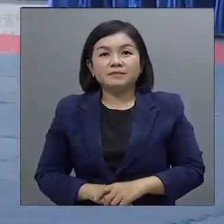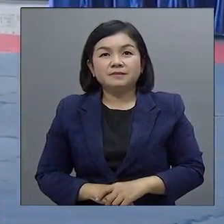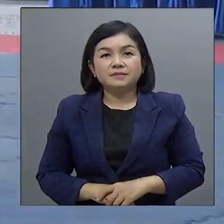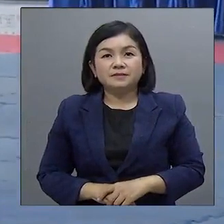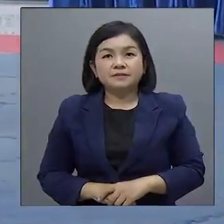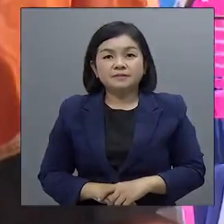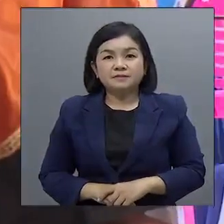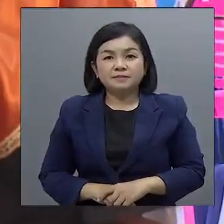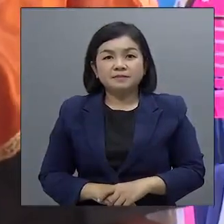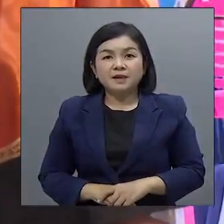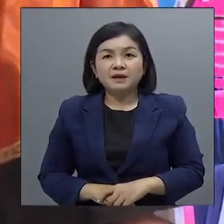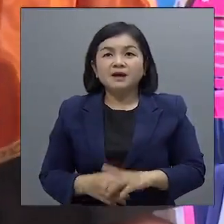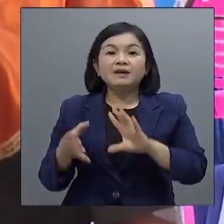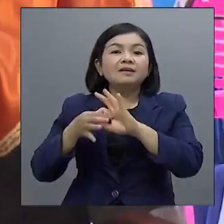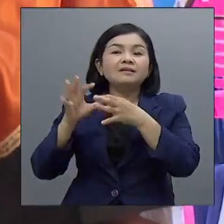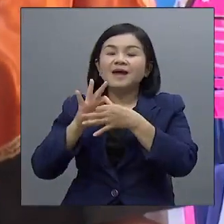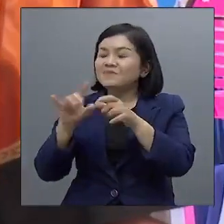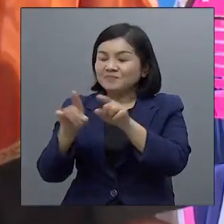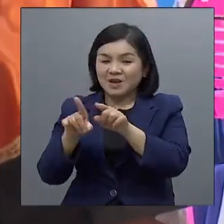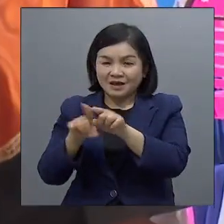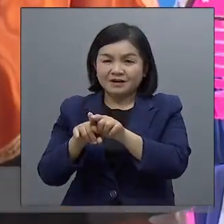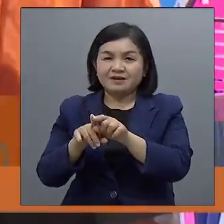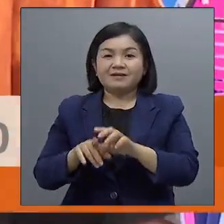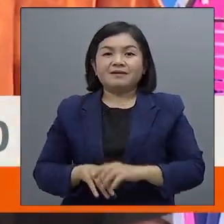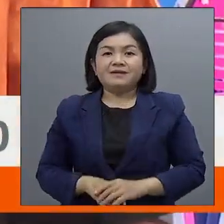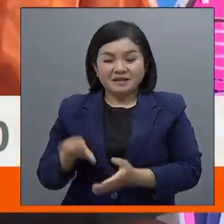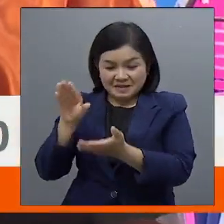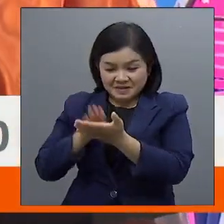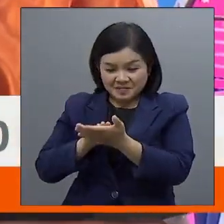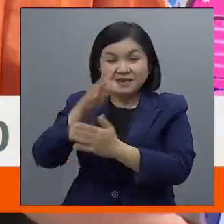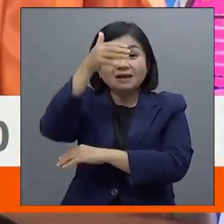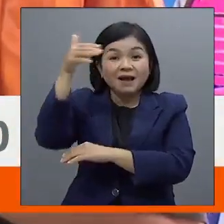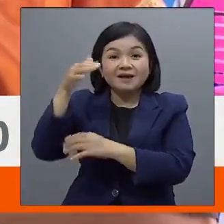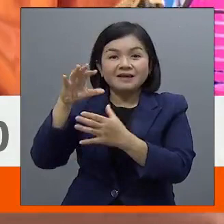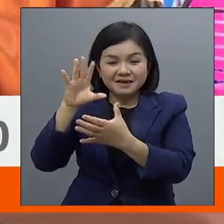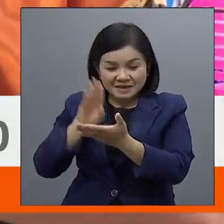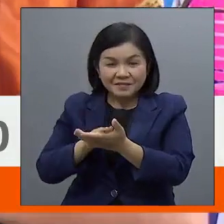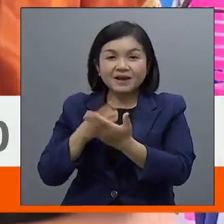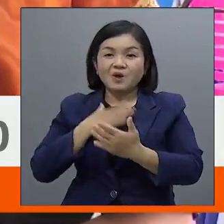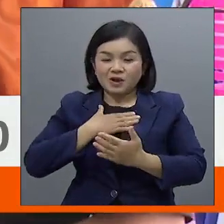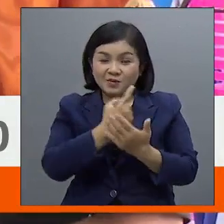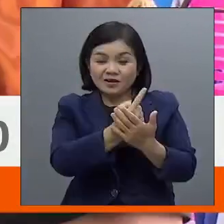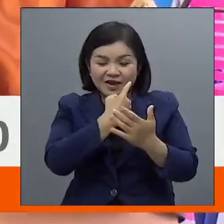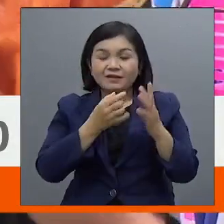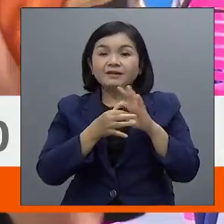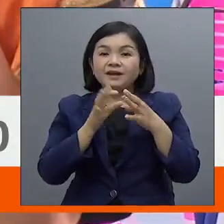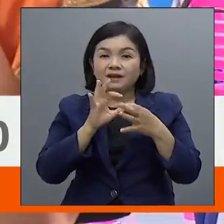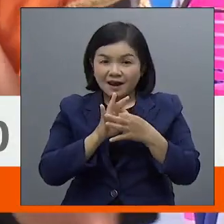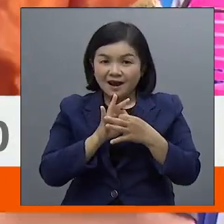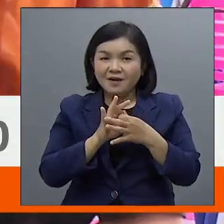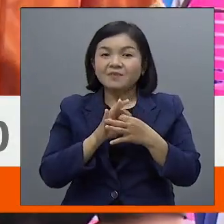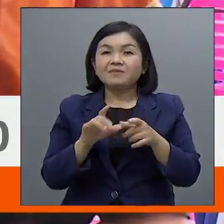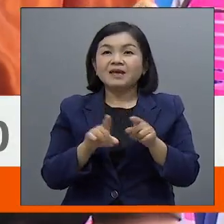ก็ไม่ได้ต่างจากกีฬาทั่วไปแล้วตอนนี้มันก็ได้บรรจุแล้วผมก็เป็นนักกีฬาคนหนึ่งแล้วแบบเต็มตัว